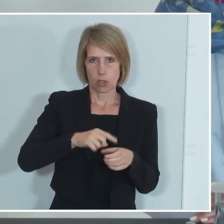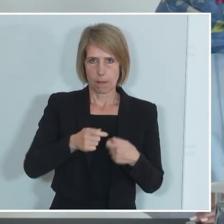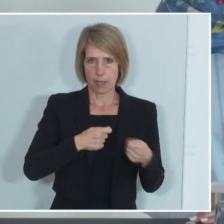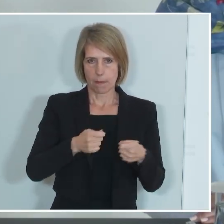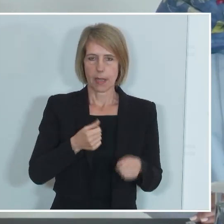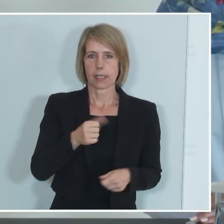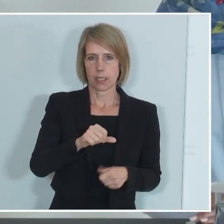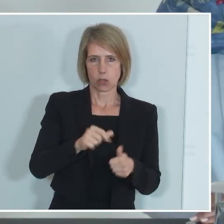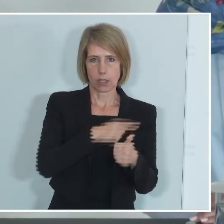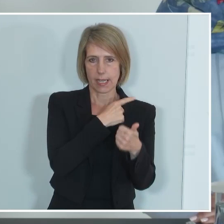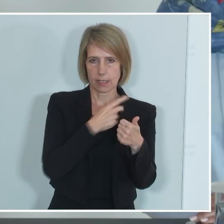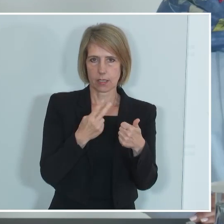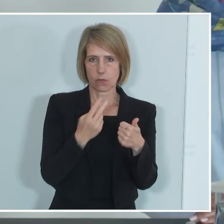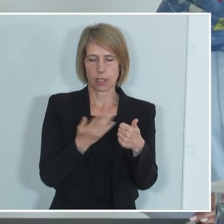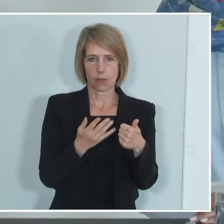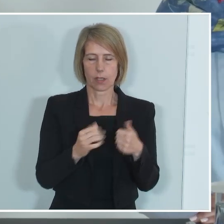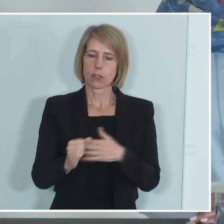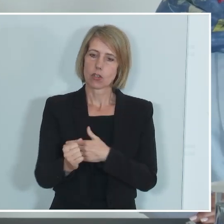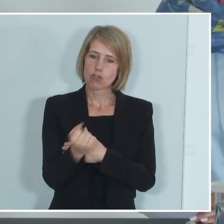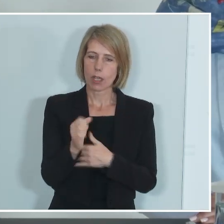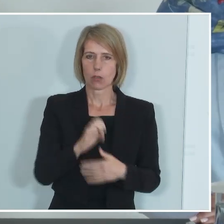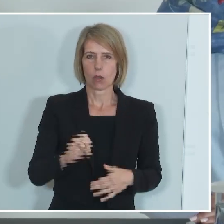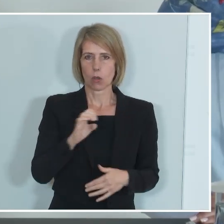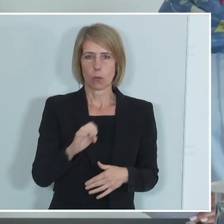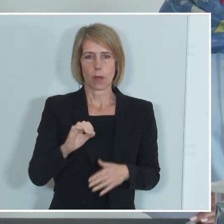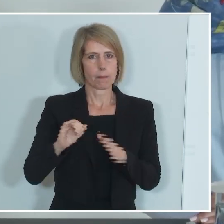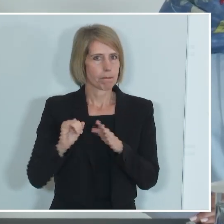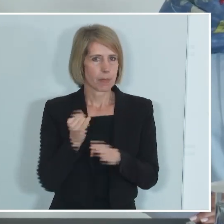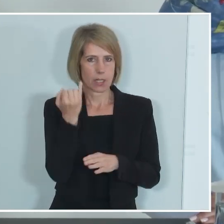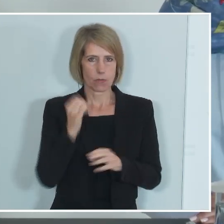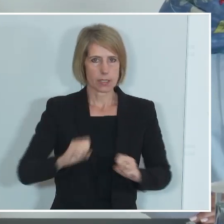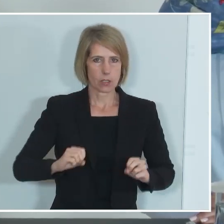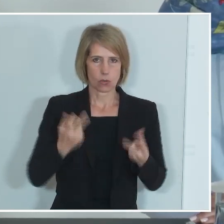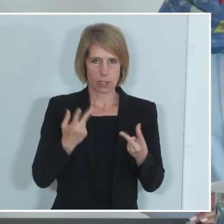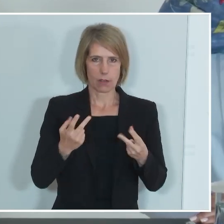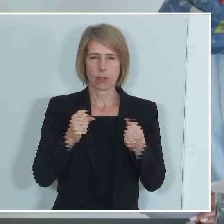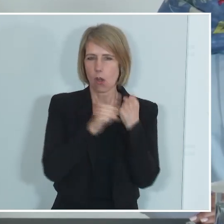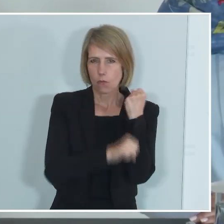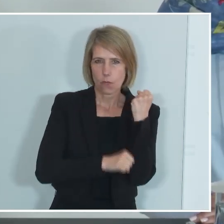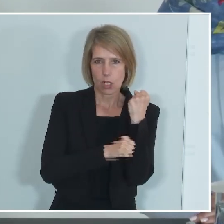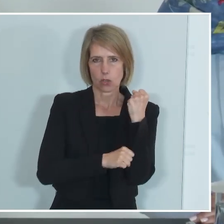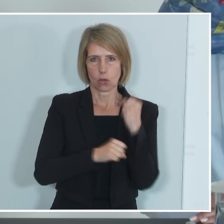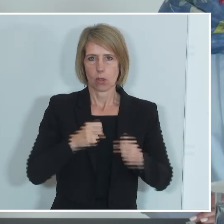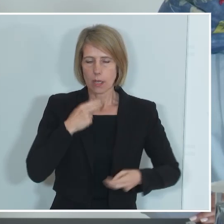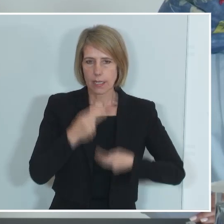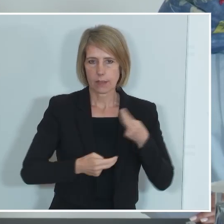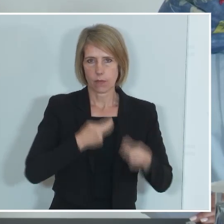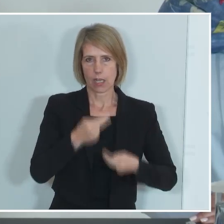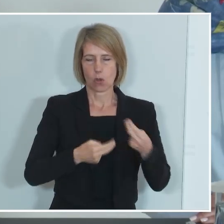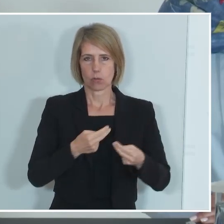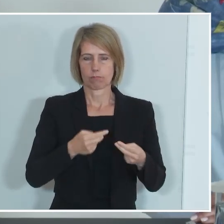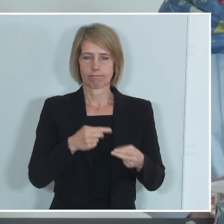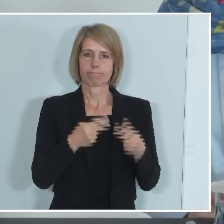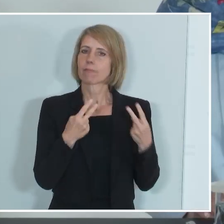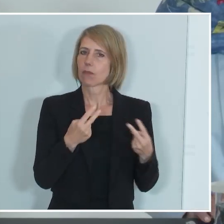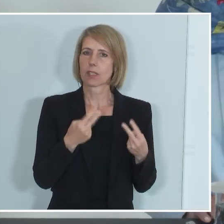Erstens, die Stärke Europas liegt in der Innovationskraft, in der Forschung und Entwicklung. Das muss ein zentraler Bestandteil sein